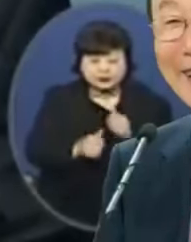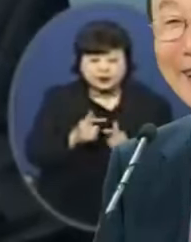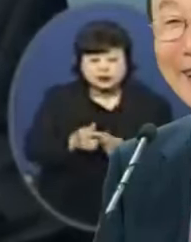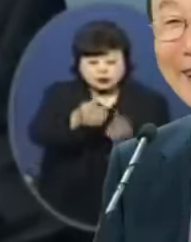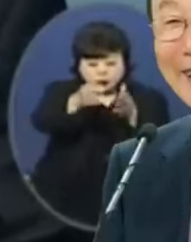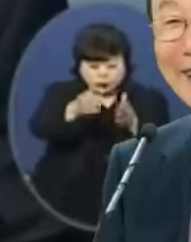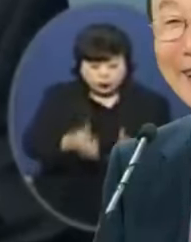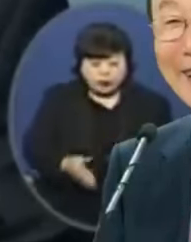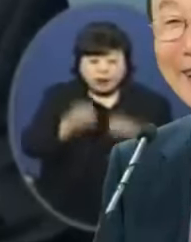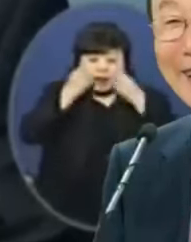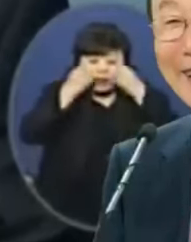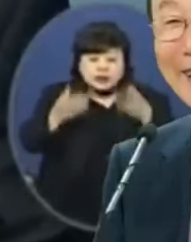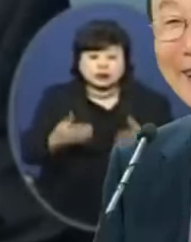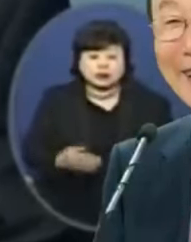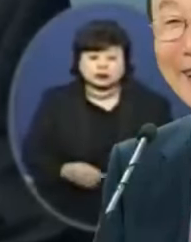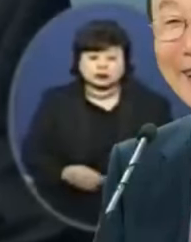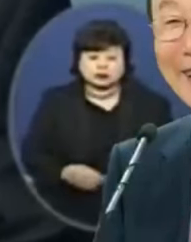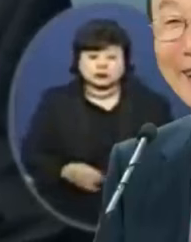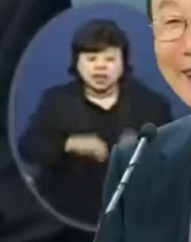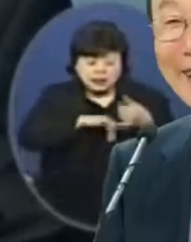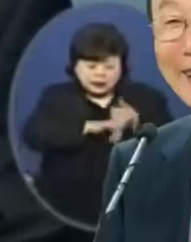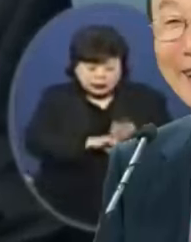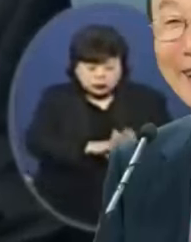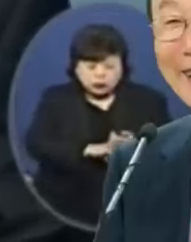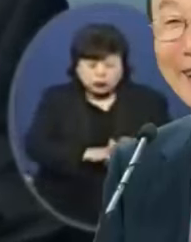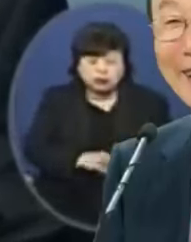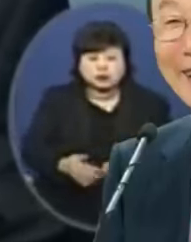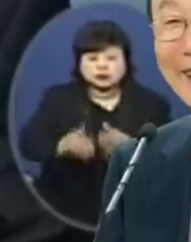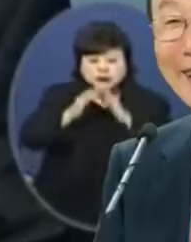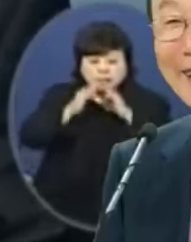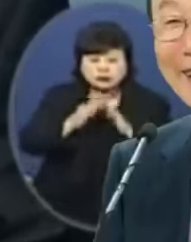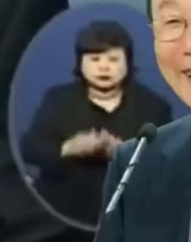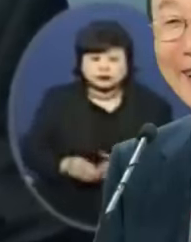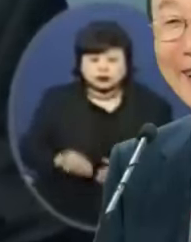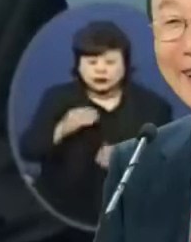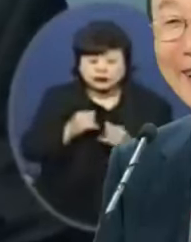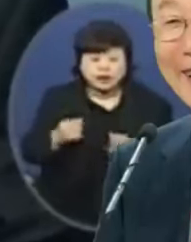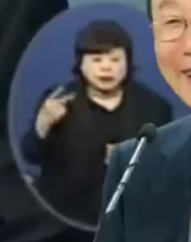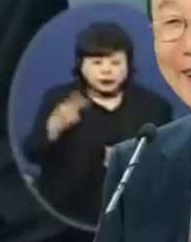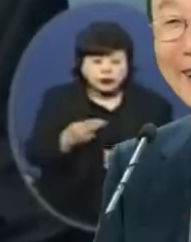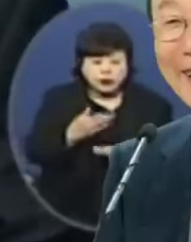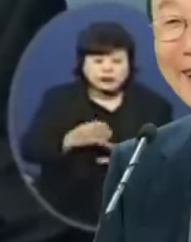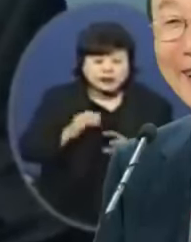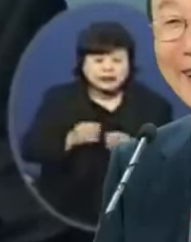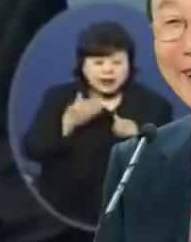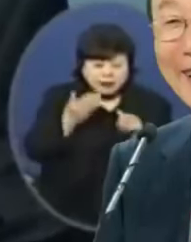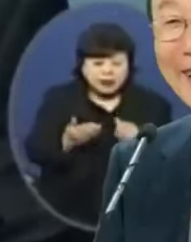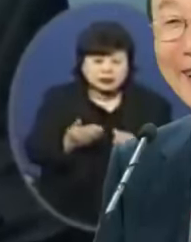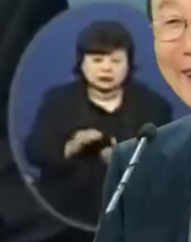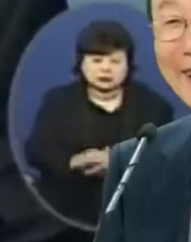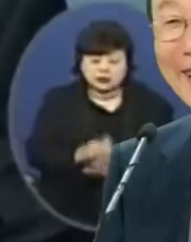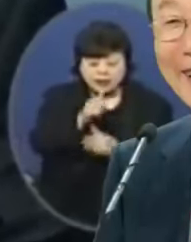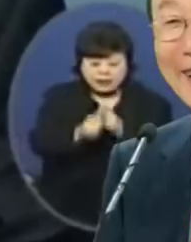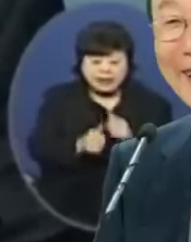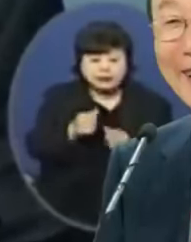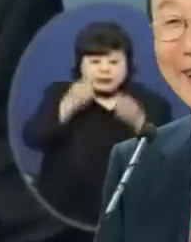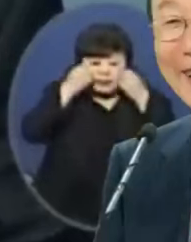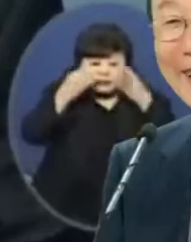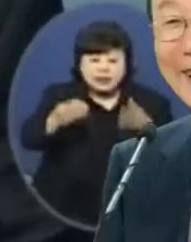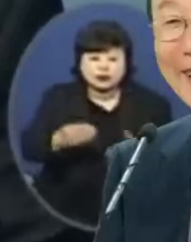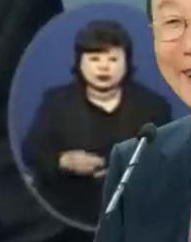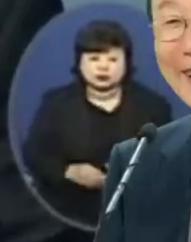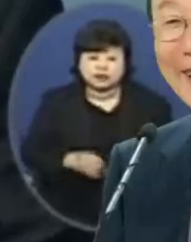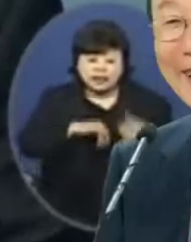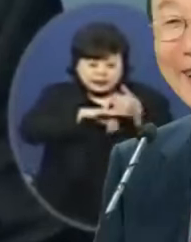통해서 새로운 언약을 세우셨습니다. 유대민족뿐 아니라 모든 이방민족과 사이에 하나님은 새로운